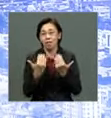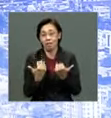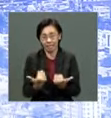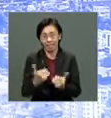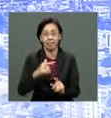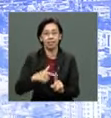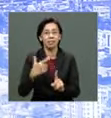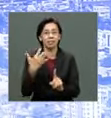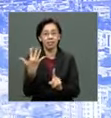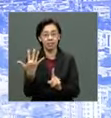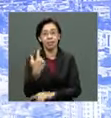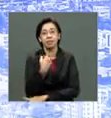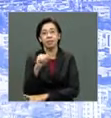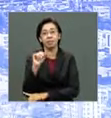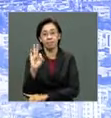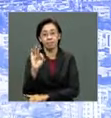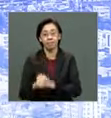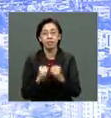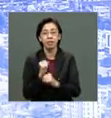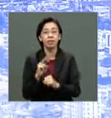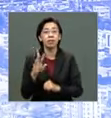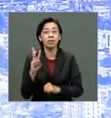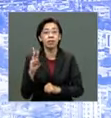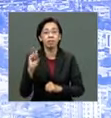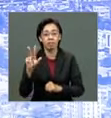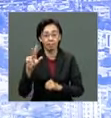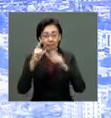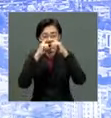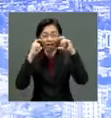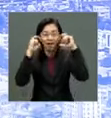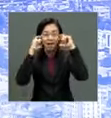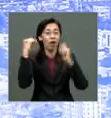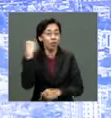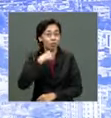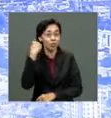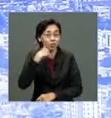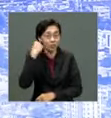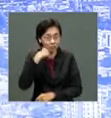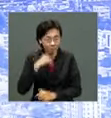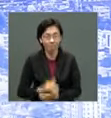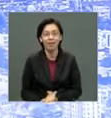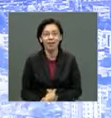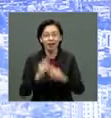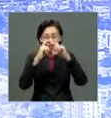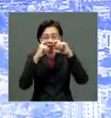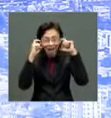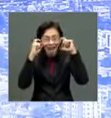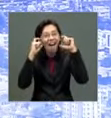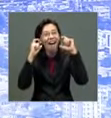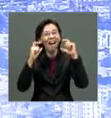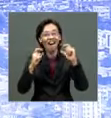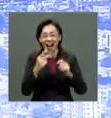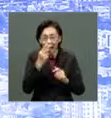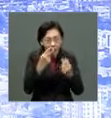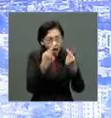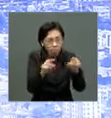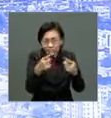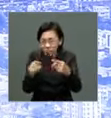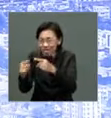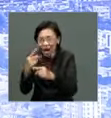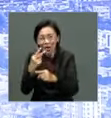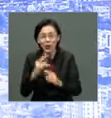ฤษภาคม2563นะครับใส่หน้ากากอนามัยไว้ทุกๆครั้งนะครับบางทีก็เป็นแฟชั่นด้วยอย่างหนึ่งนะครับหลายๆคน